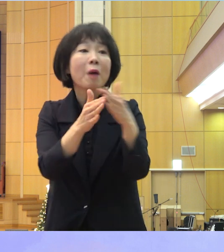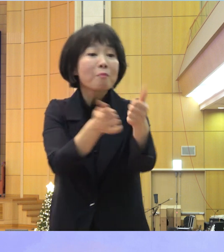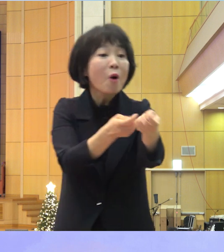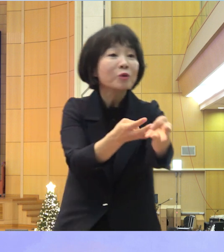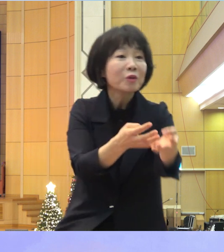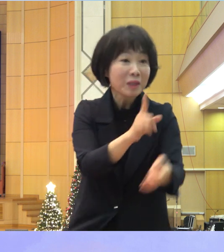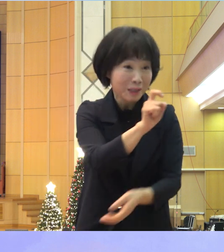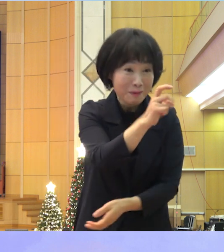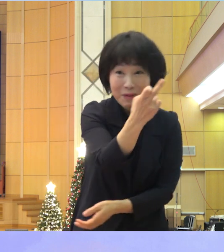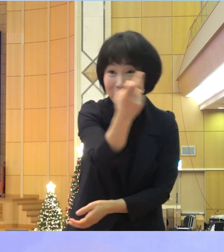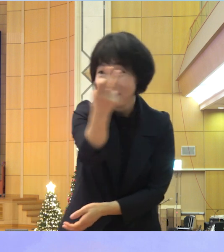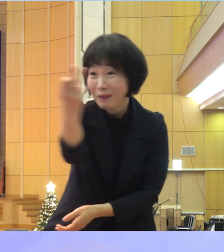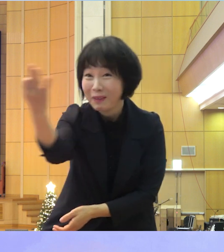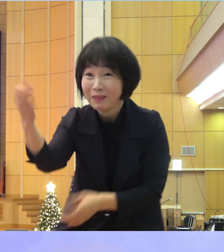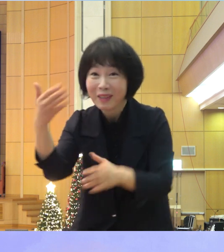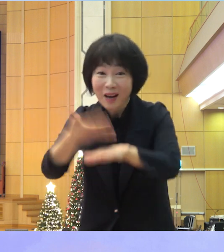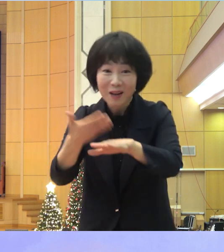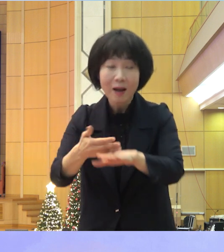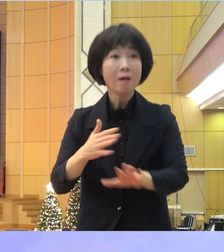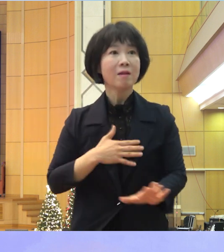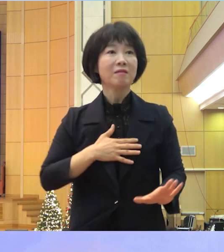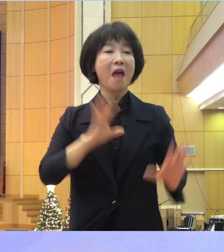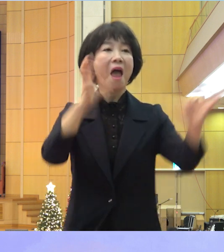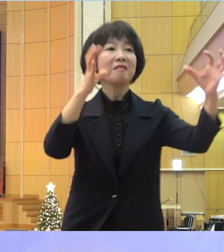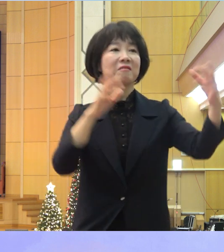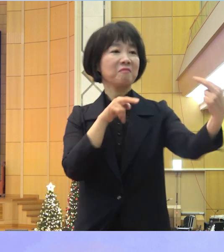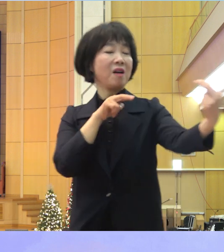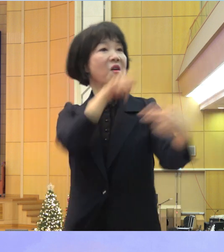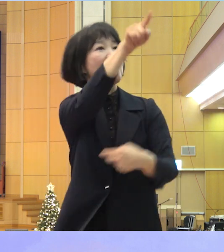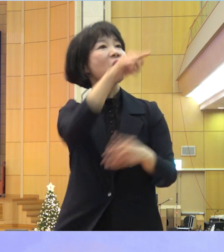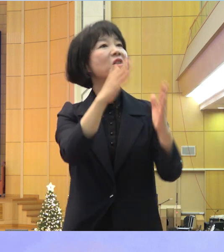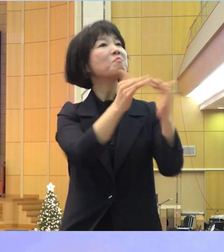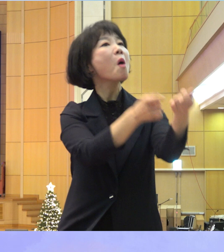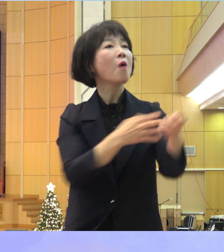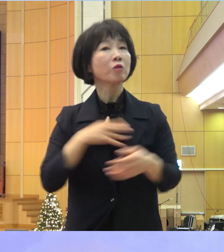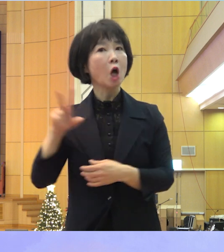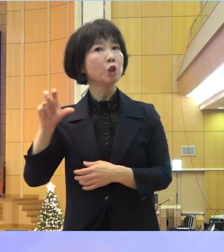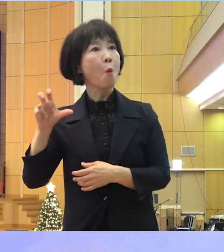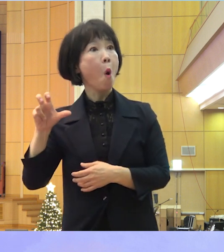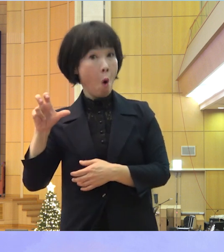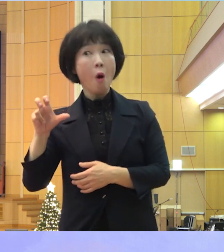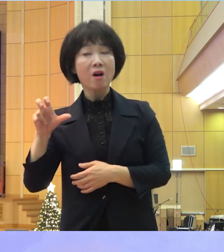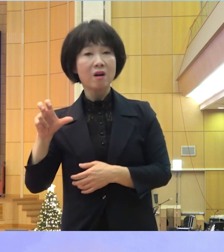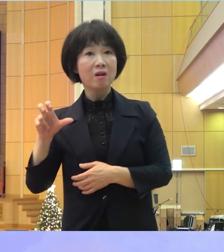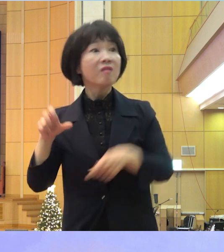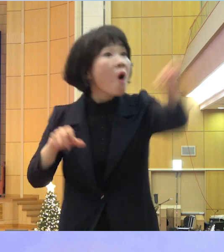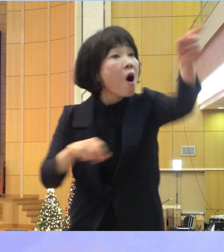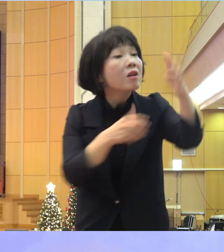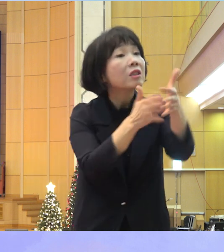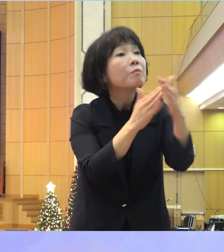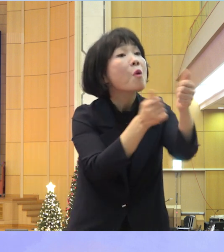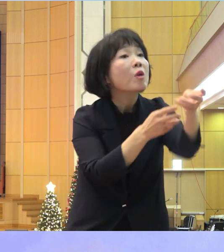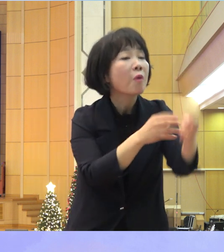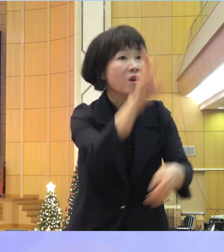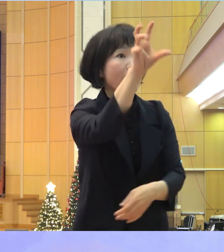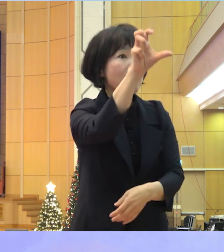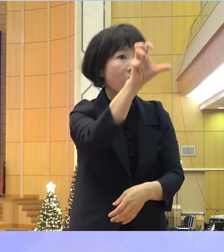사니? 나 34평에 살아. 너 몇 평에 사니? 나 25평에 살아. 기가 죽어.